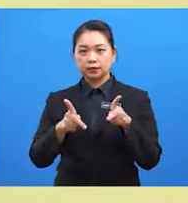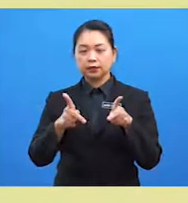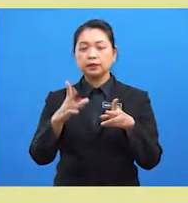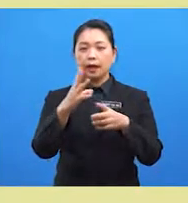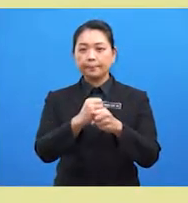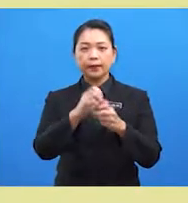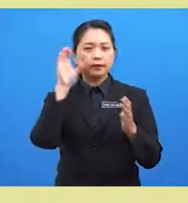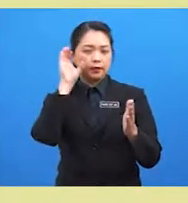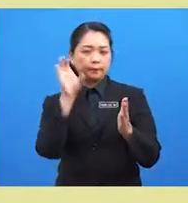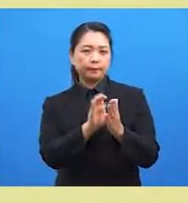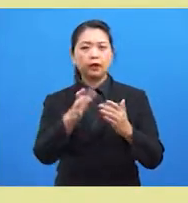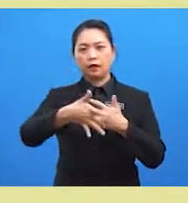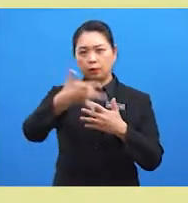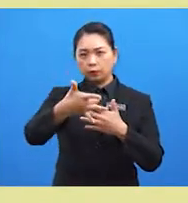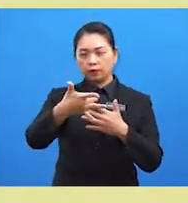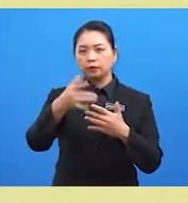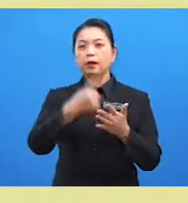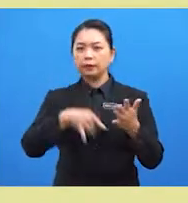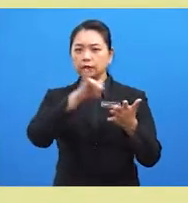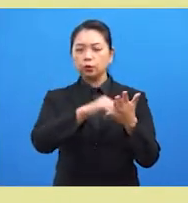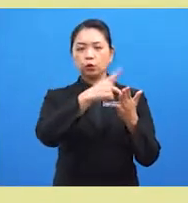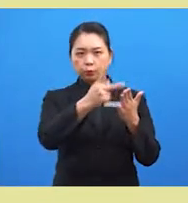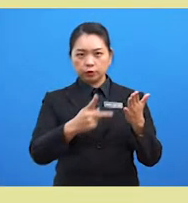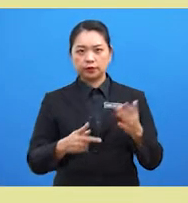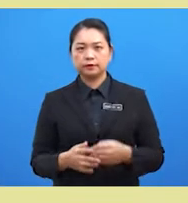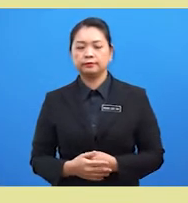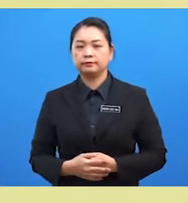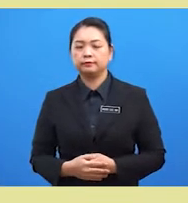awal mengenai puisi ini.